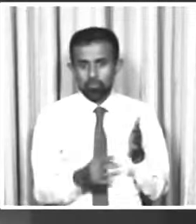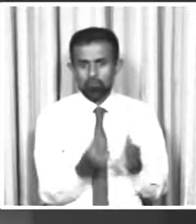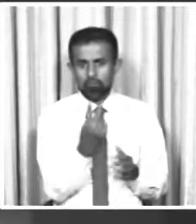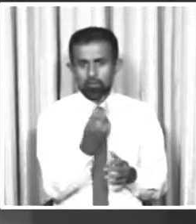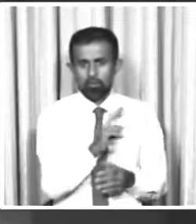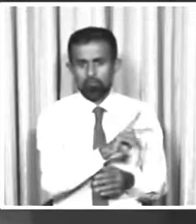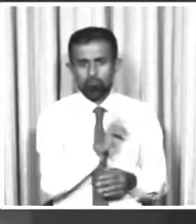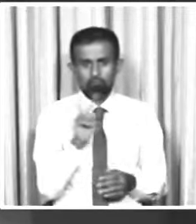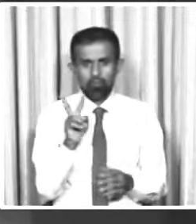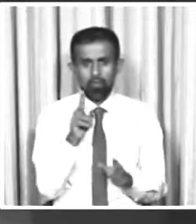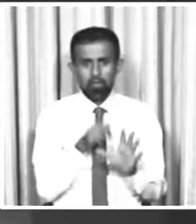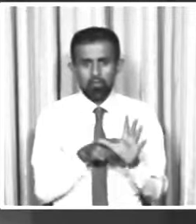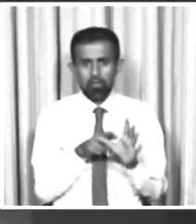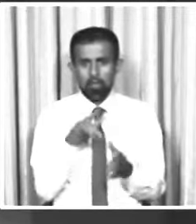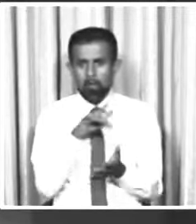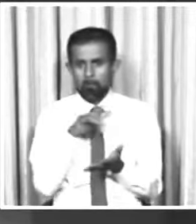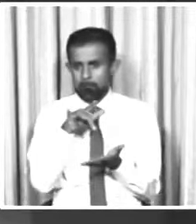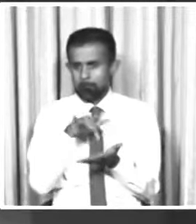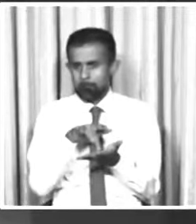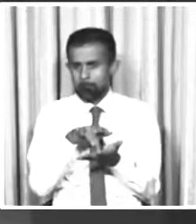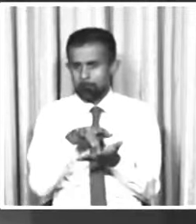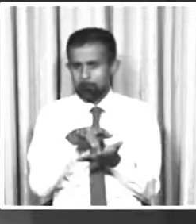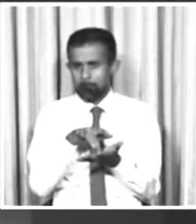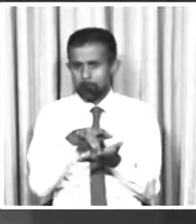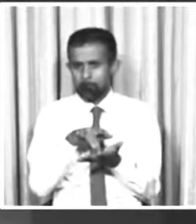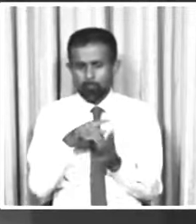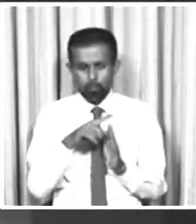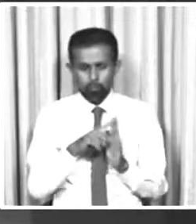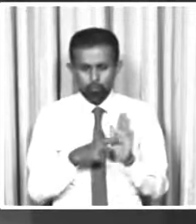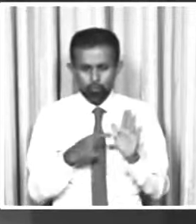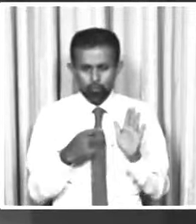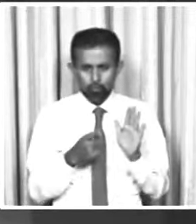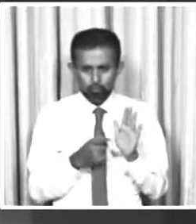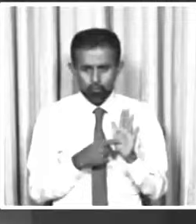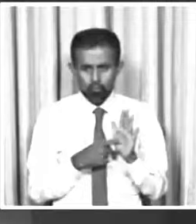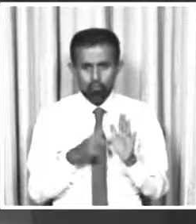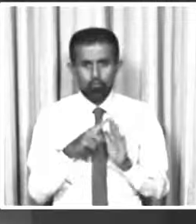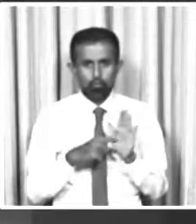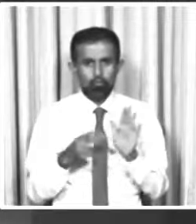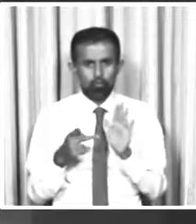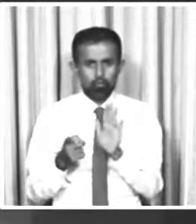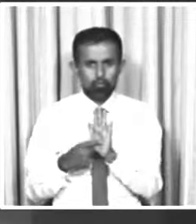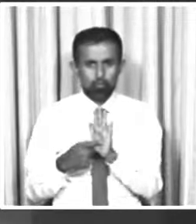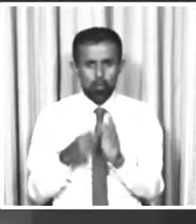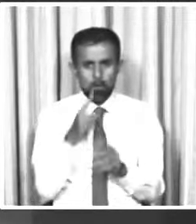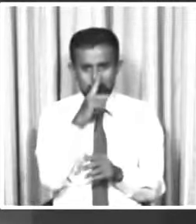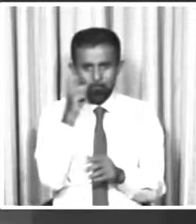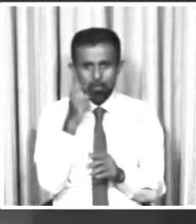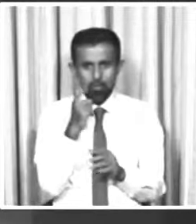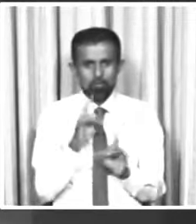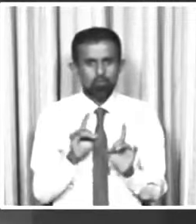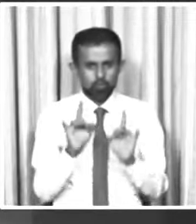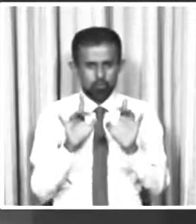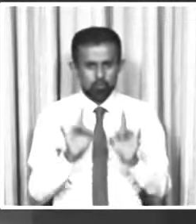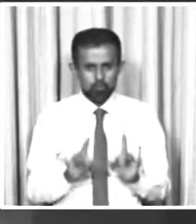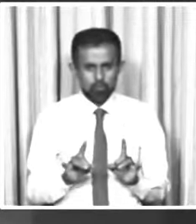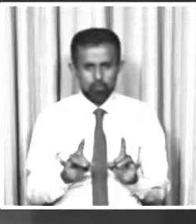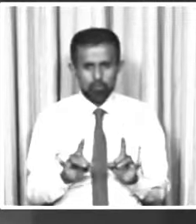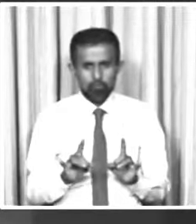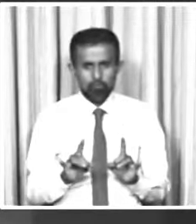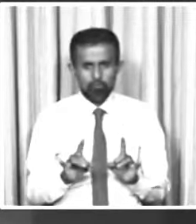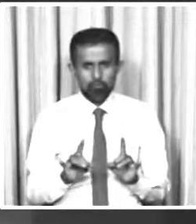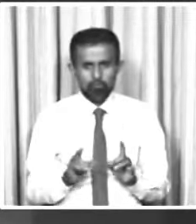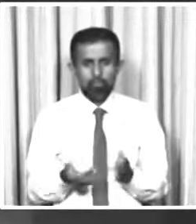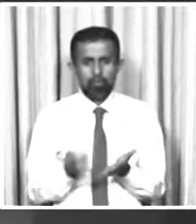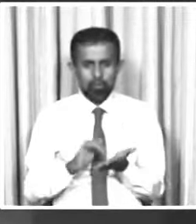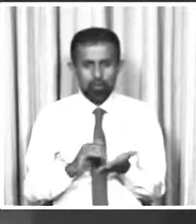2022 මැද භාගයේ මම හිතන්නේ ජූනි හරි ජූලි හරි නිකුත් කරපු චක්‍රලේඛය තමයි තවමත් ක්‍රියාත්මක වෙන්නේ. මම ඒක ගැන පුන